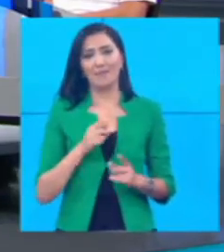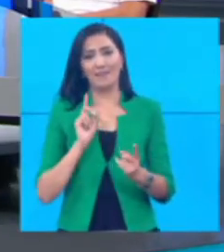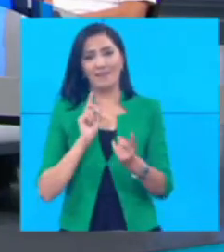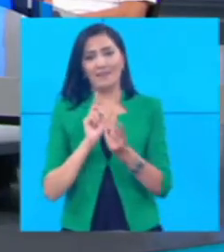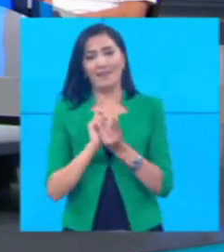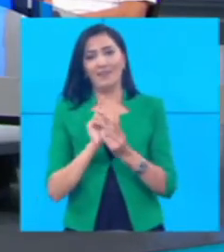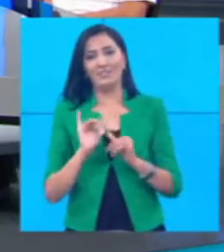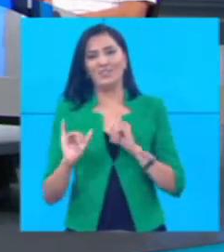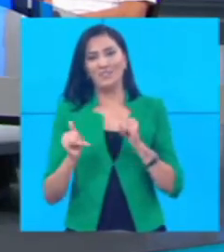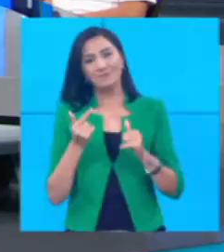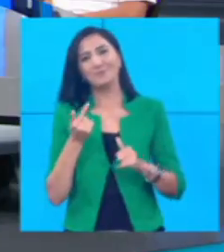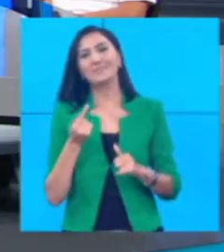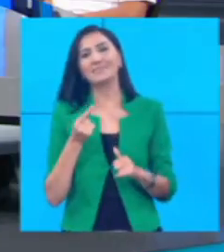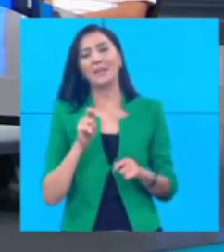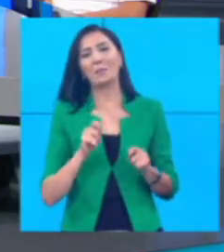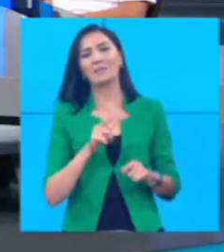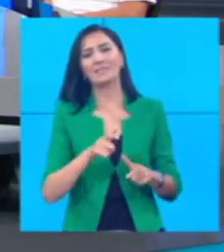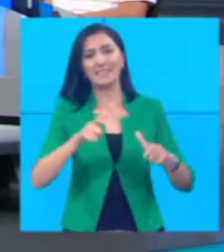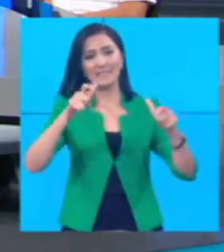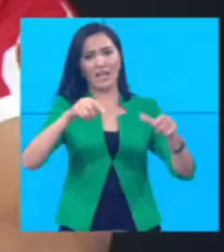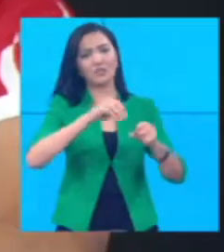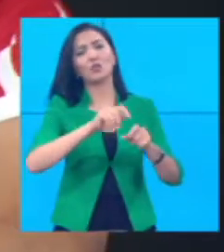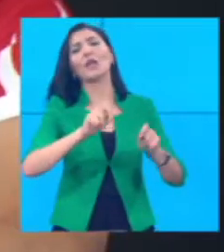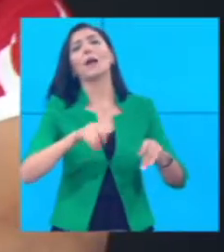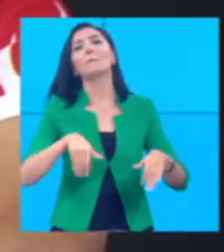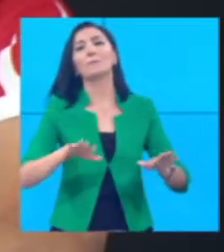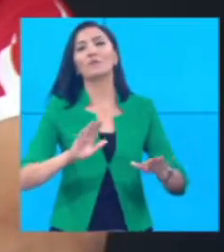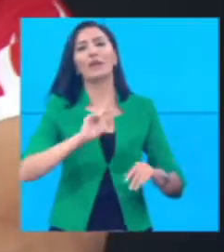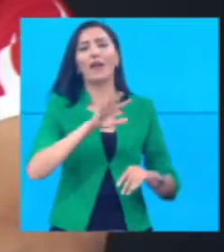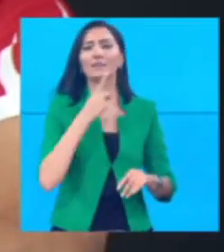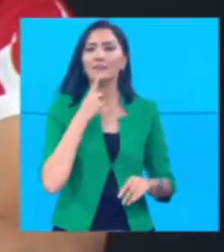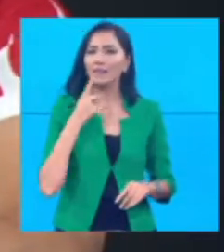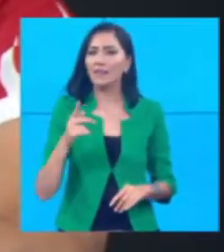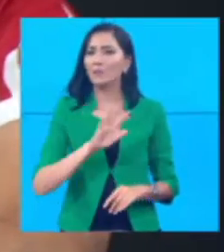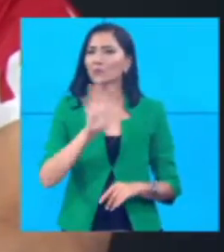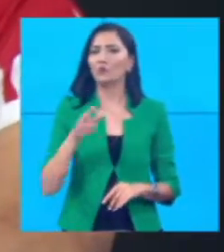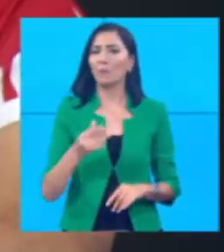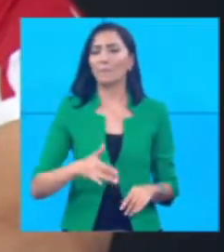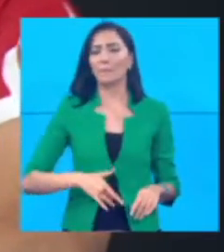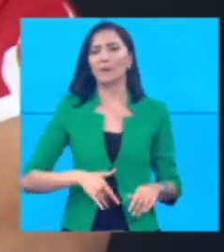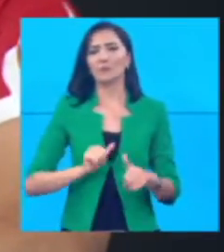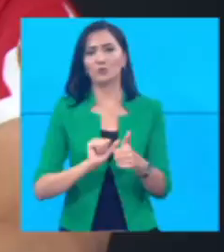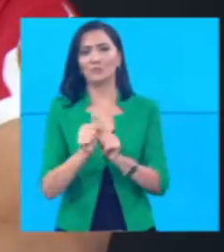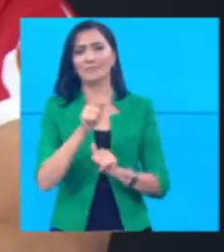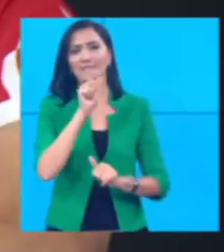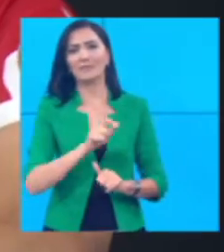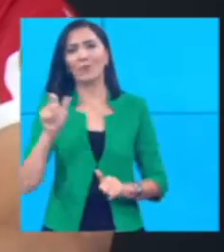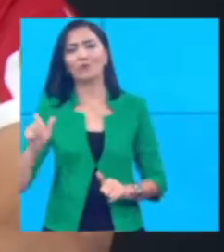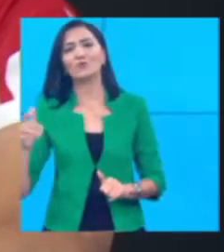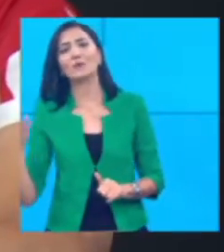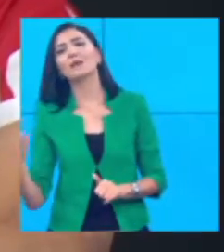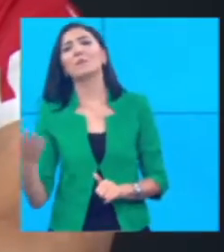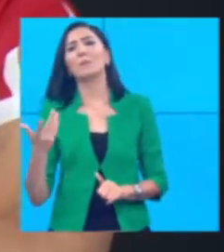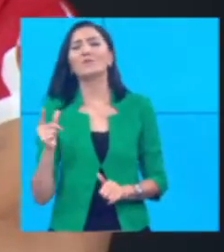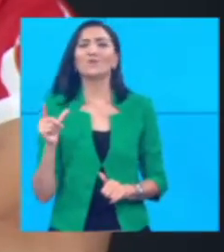karşı kapris hani şeyde yaparsa yapıyorlar. Yani saha içinde yapmıyorlar. Hı-hı. Yani her dediklerim şu anda çok memnunum sporcularından.